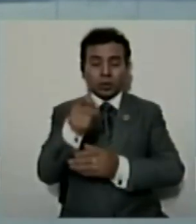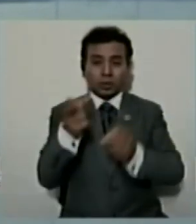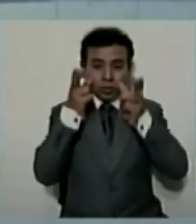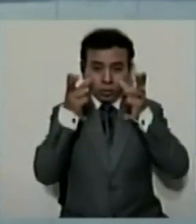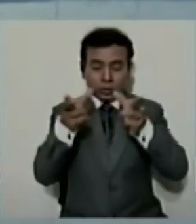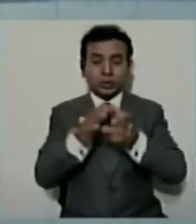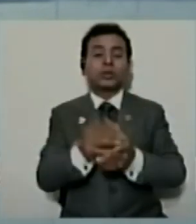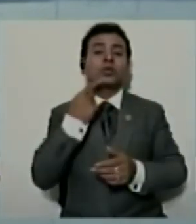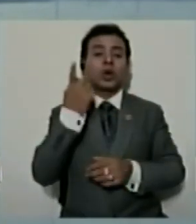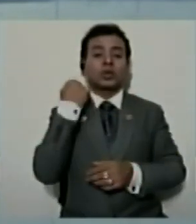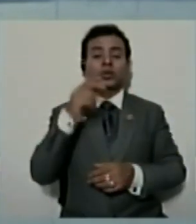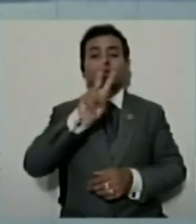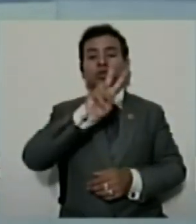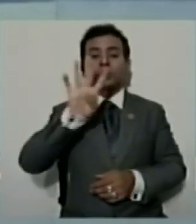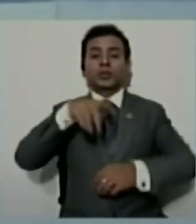মিলে